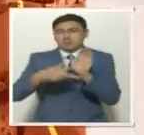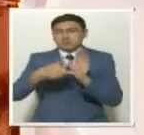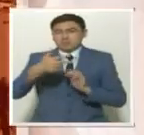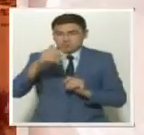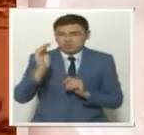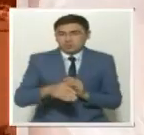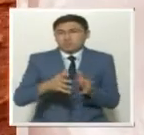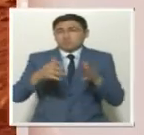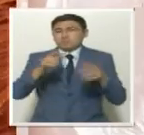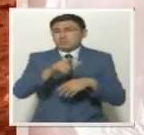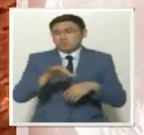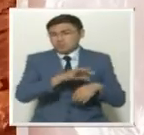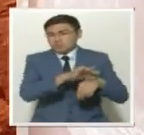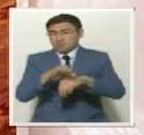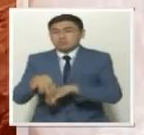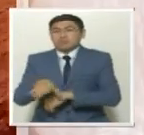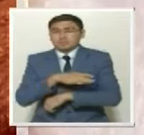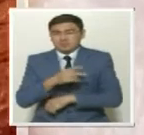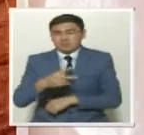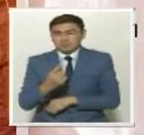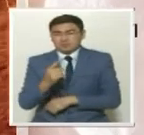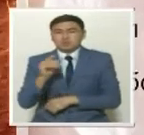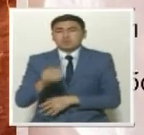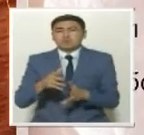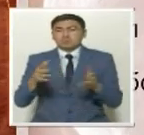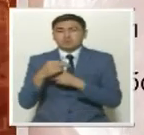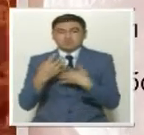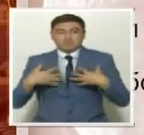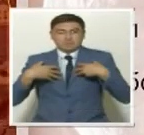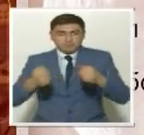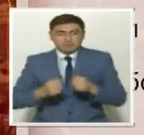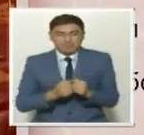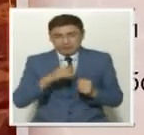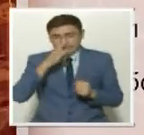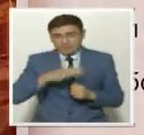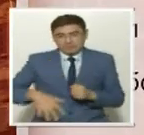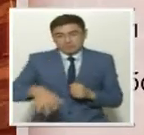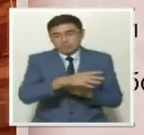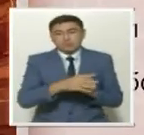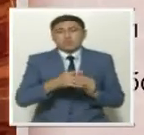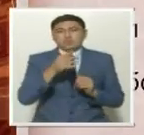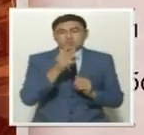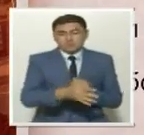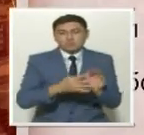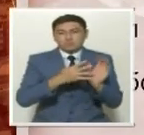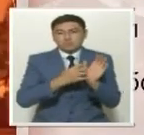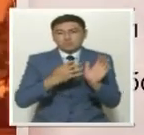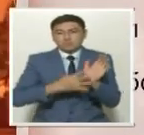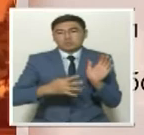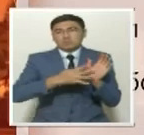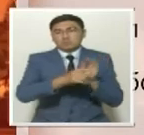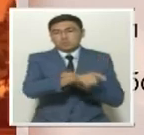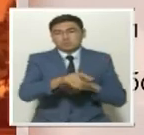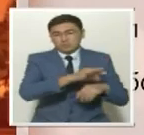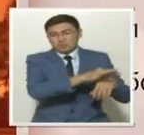ауырып, 20561 емделіп шыққан. Ал елімізде соңғы тәулікте 1499 адам вирус шықтырды. Коронавирус